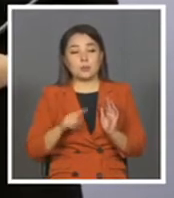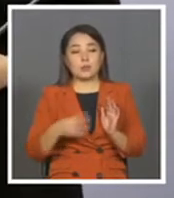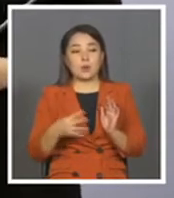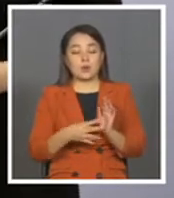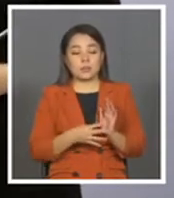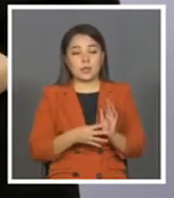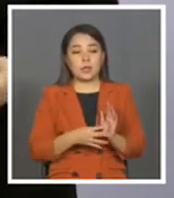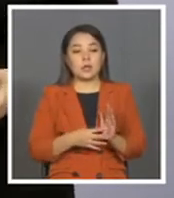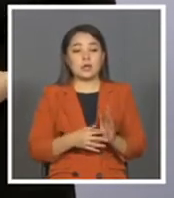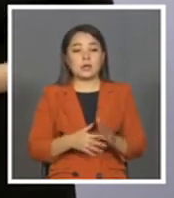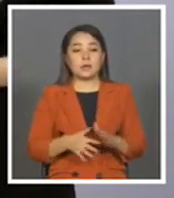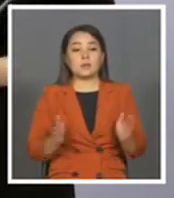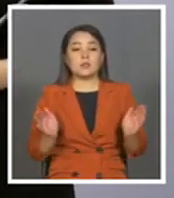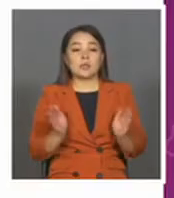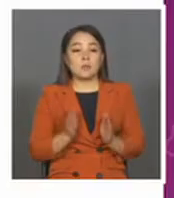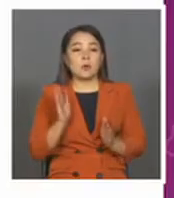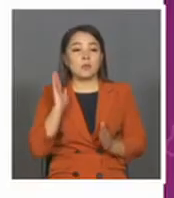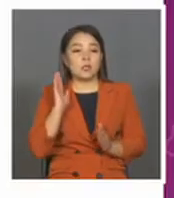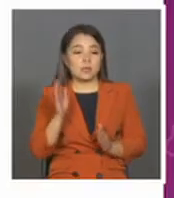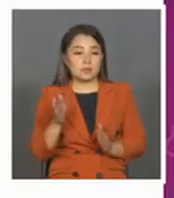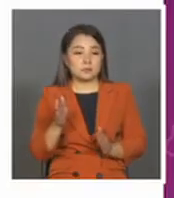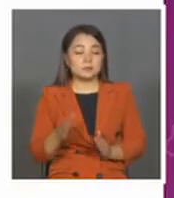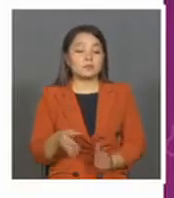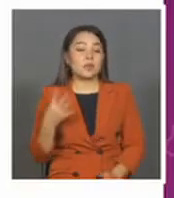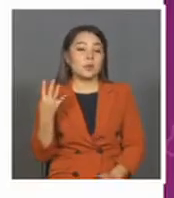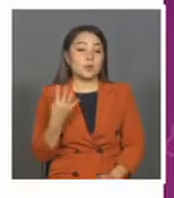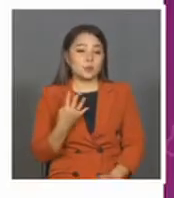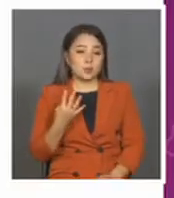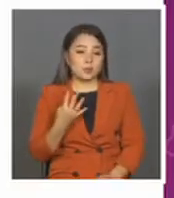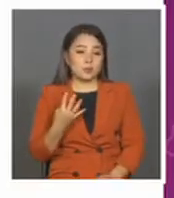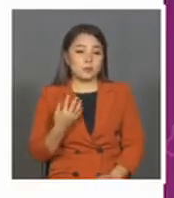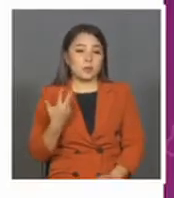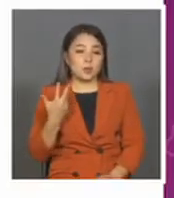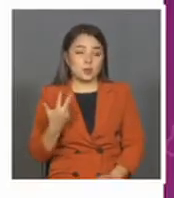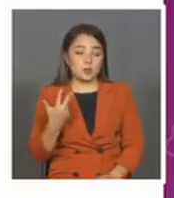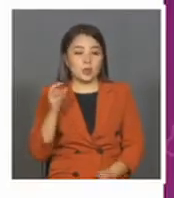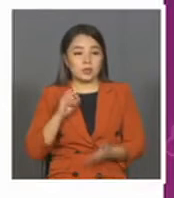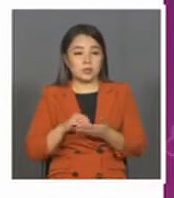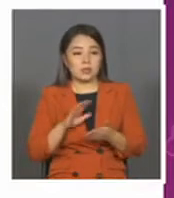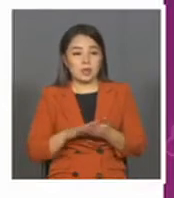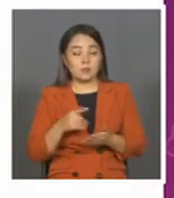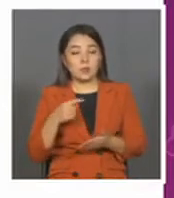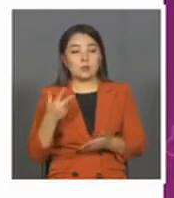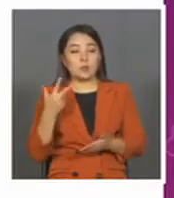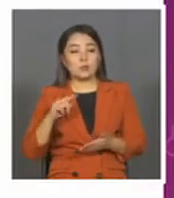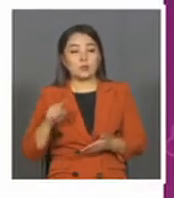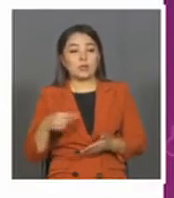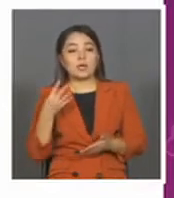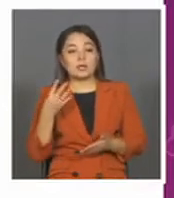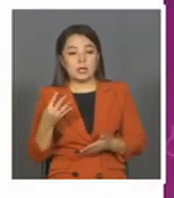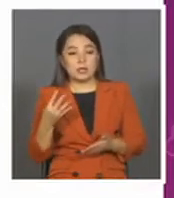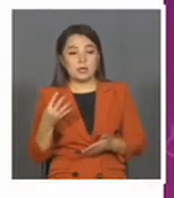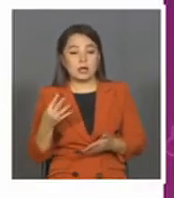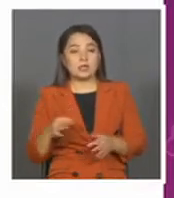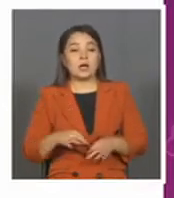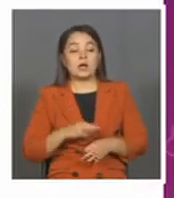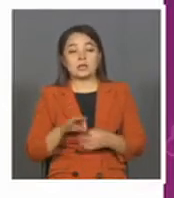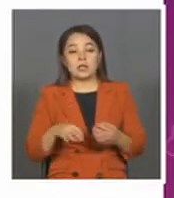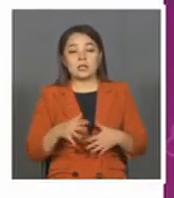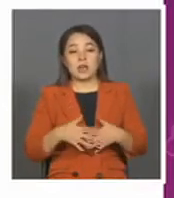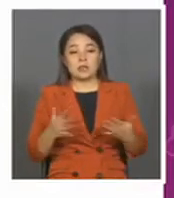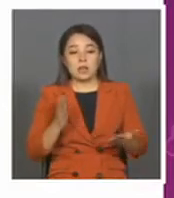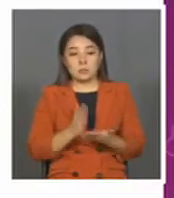59,9 санынан кем болады екен. Төртінші 3 саны минус 3,4 санынан артық